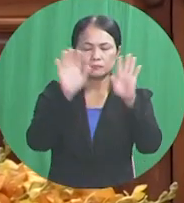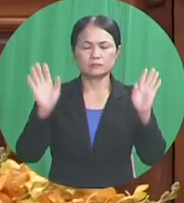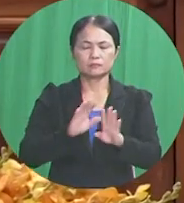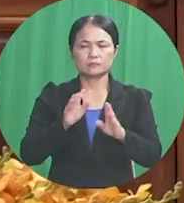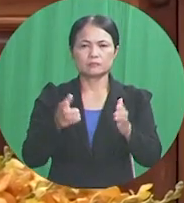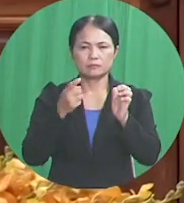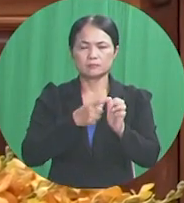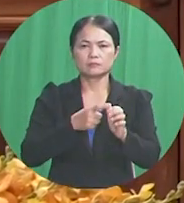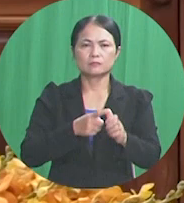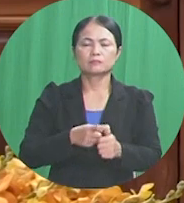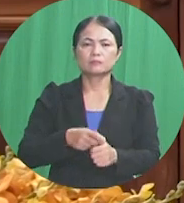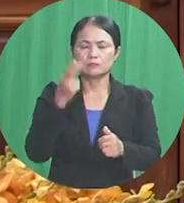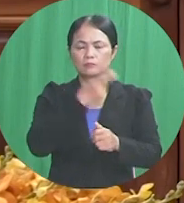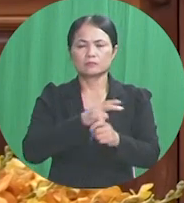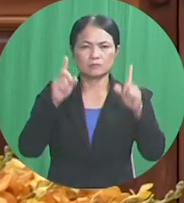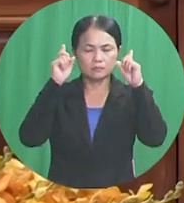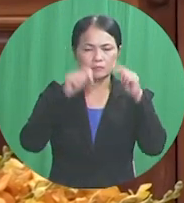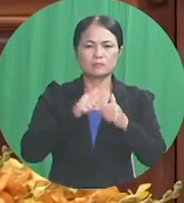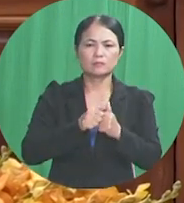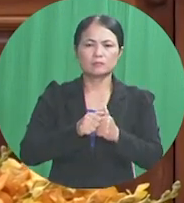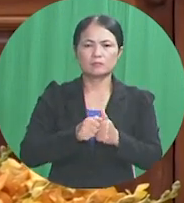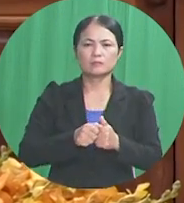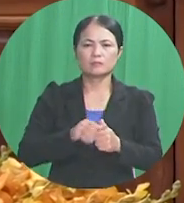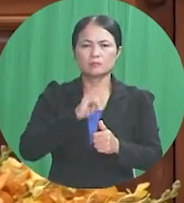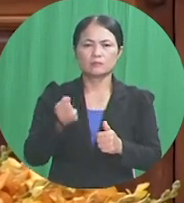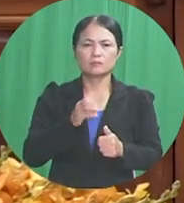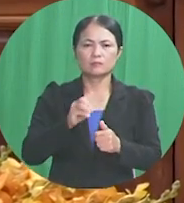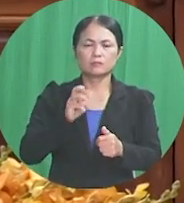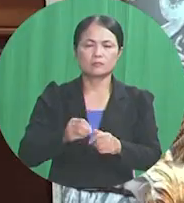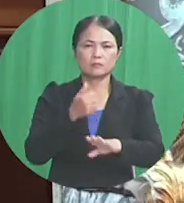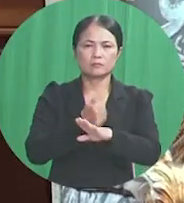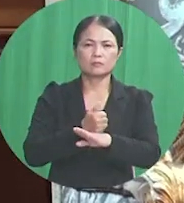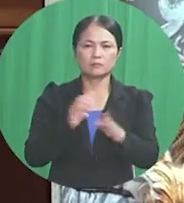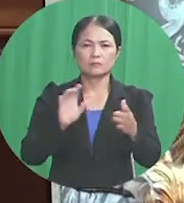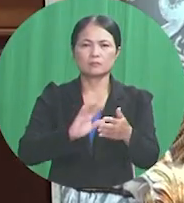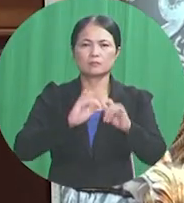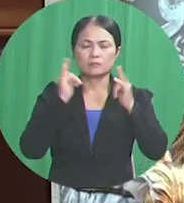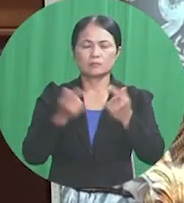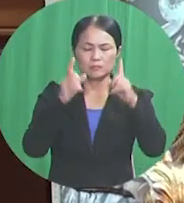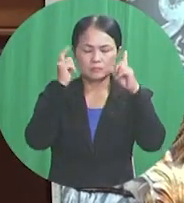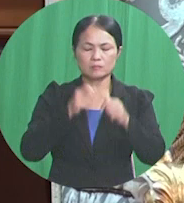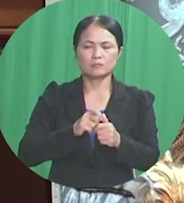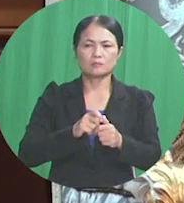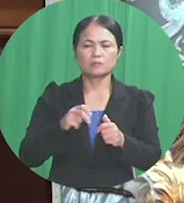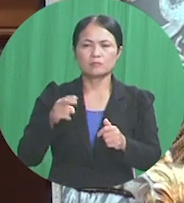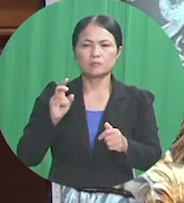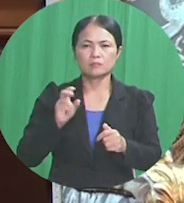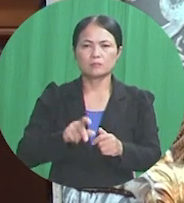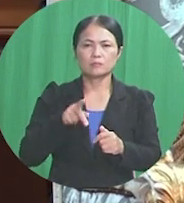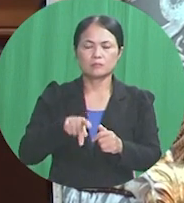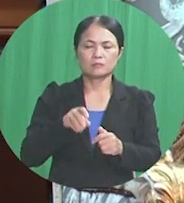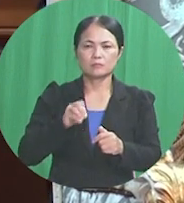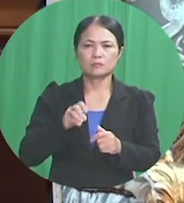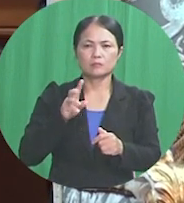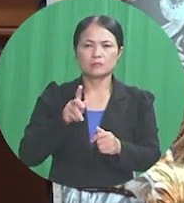ะโกมันในเวียดนามได้เมียนไอยูดอมเวียนฟูจงอาเกะเลขาธิกาปะไอยูดอมเวียนส่วนฟกประเทศรั